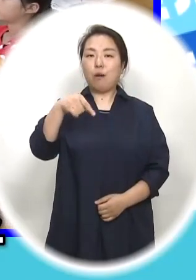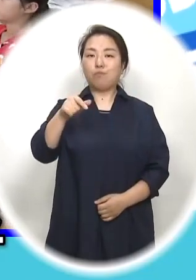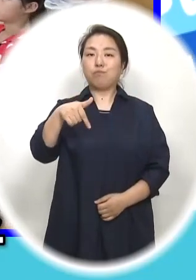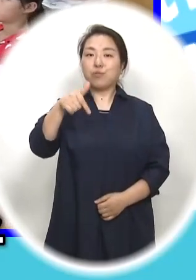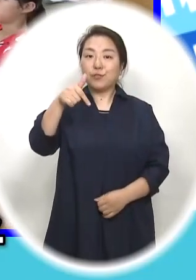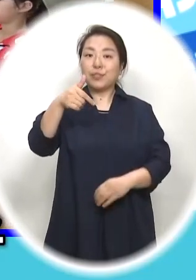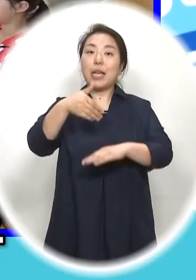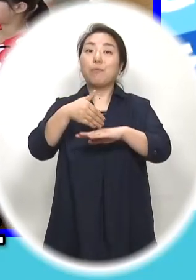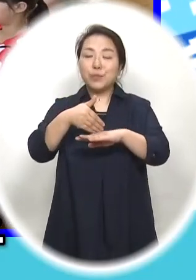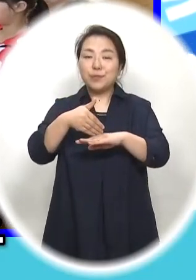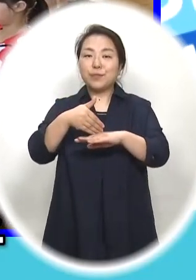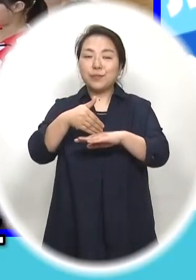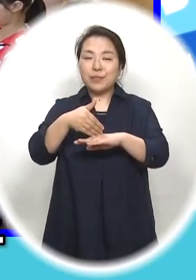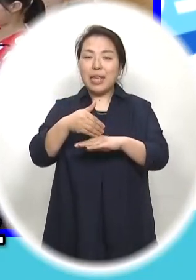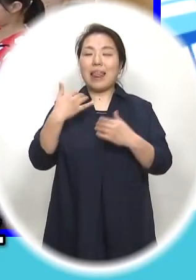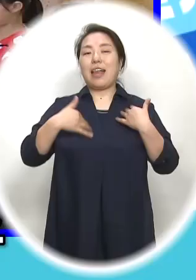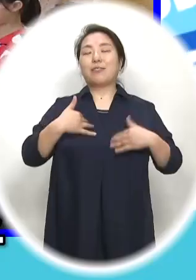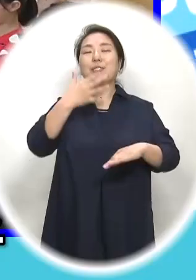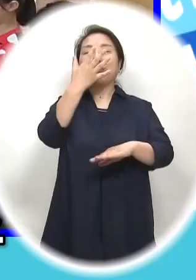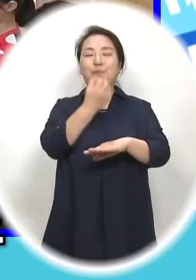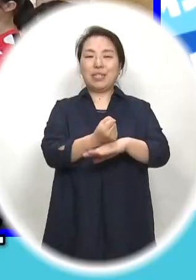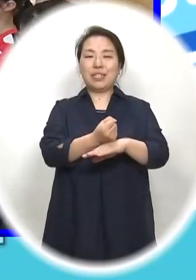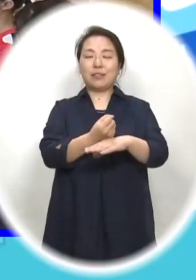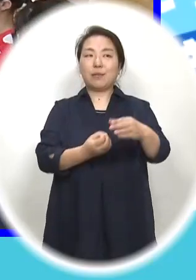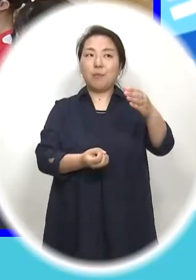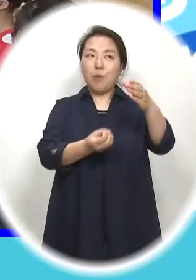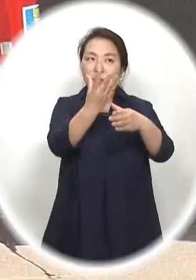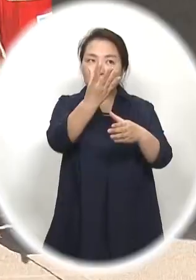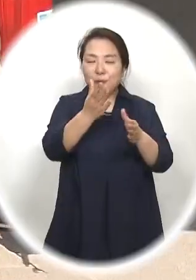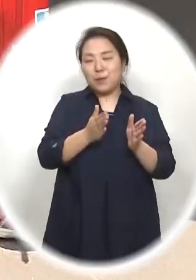く身につくもしもの備え。